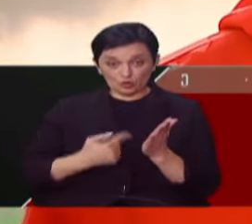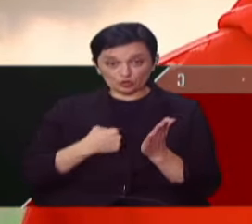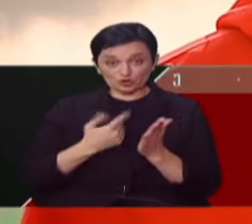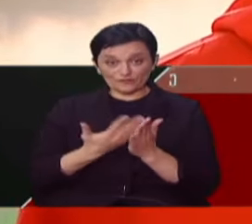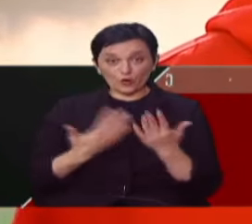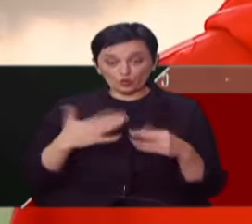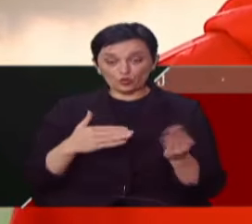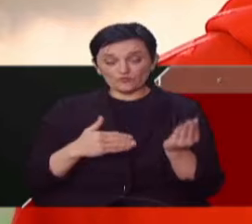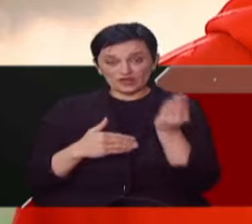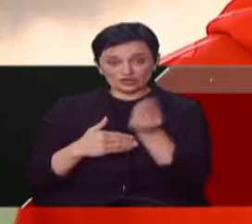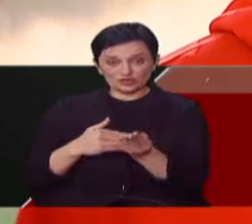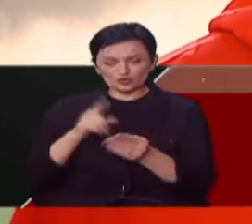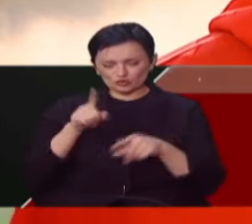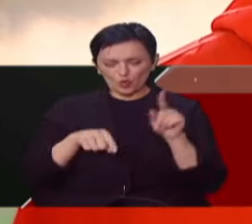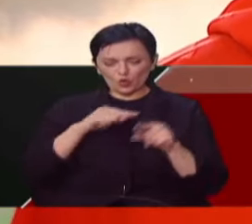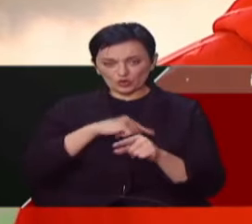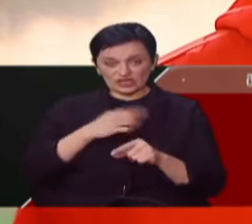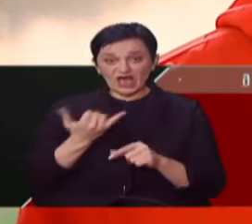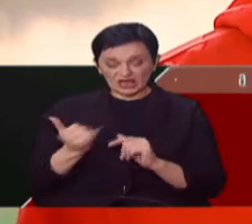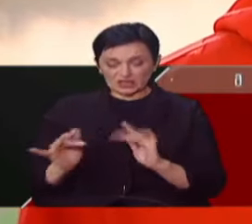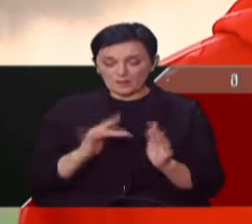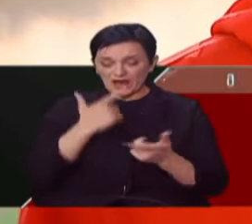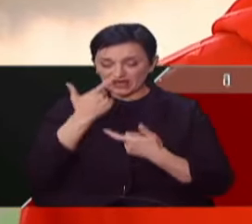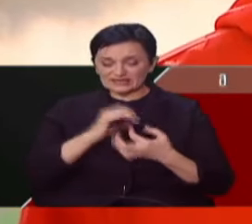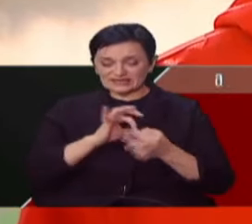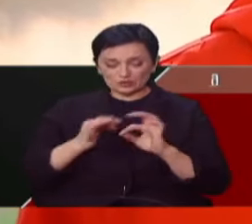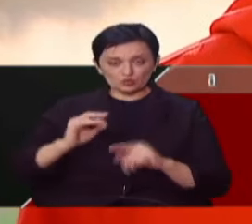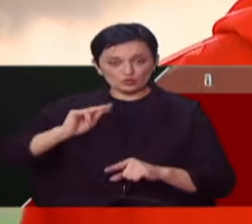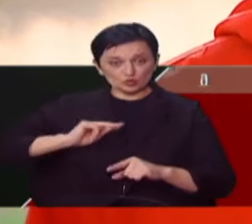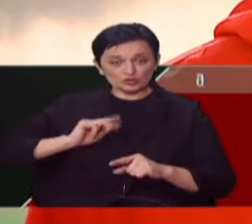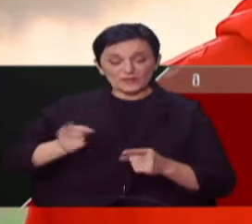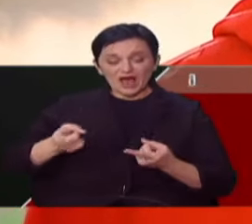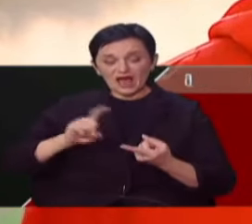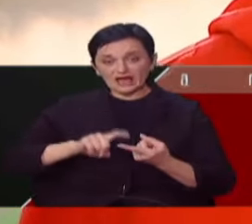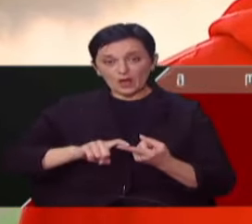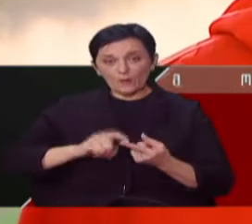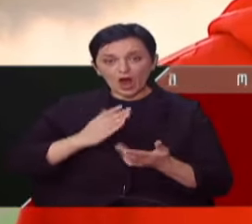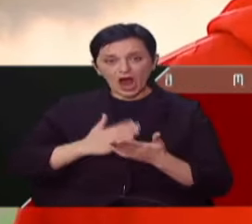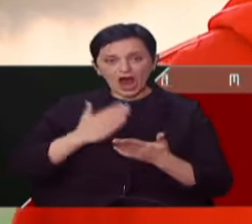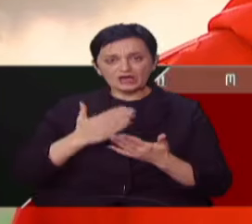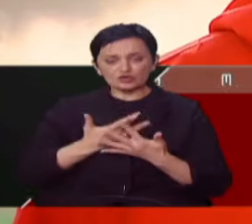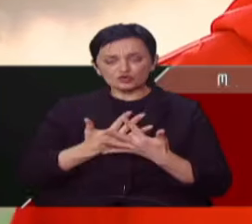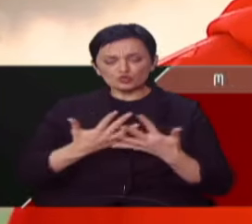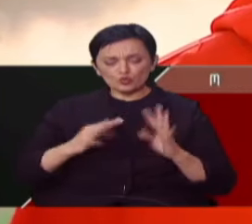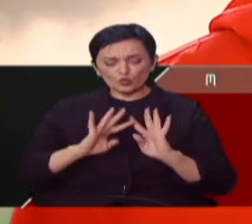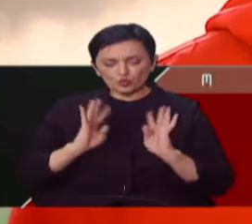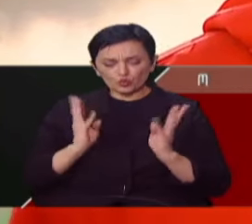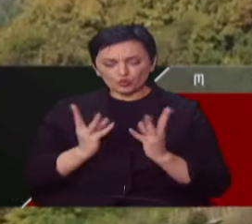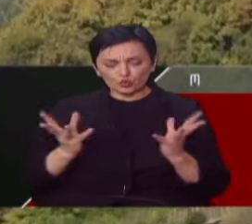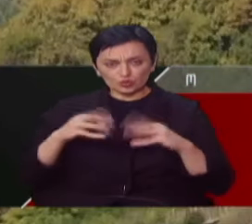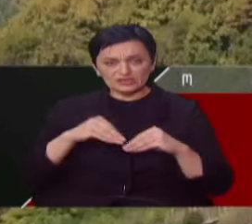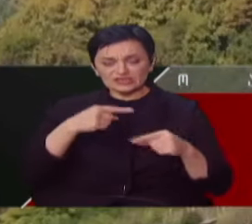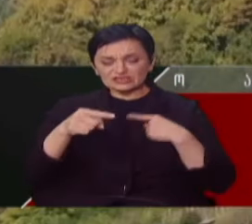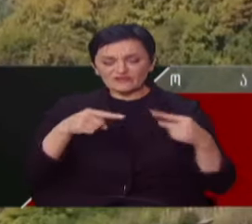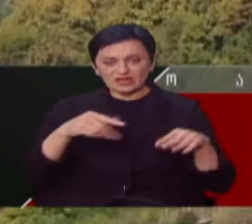რომელიც ჩვენ უკვე წარუდგინეთ ზოგადი ხასიათის, თუმცა კიდევ მიმდინარეობს დეტალებზე მუშაობა, ეხება არის მულტისექტორული, ეხება სხვადასხვა